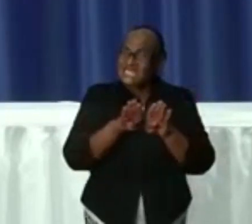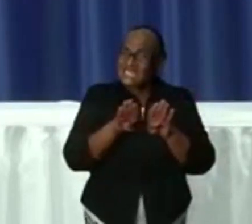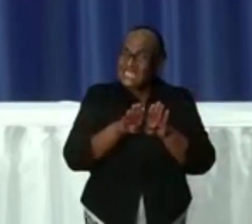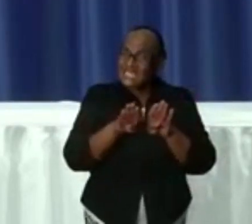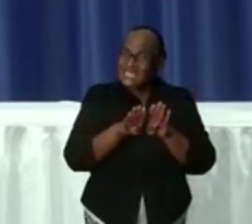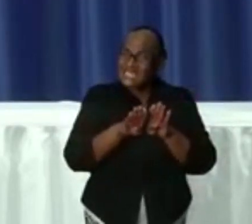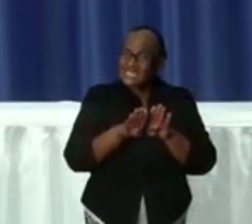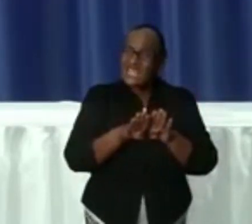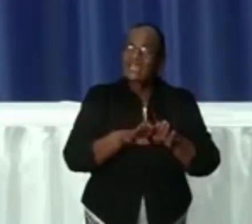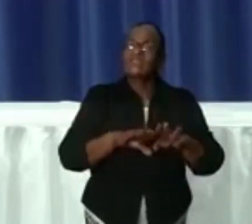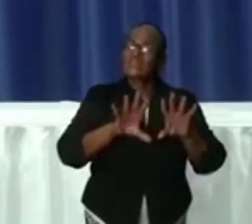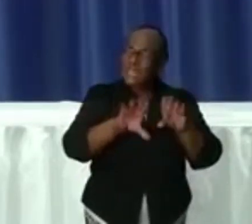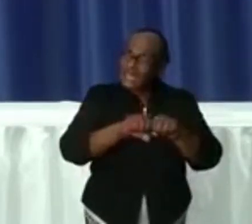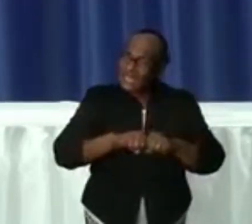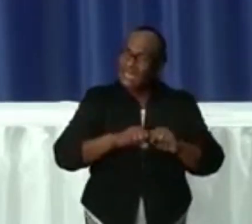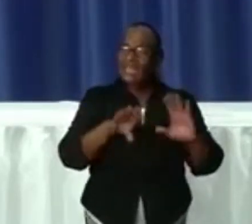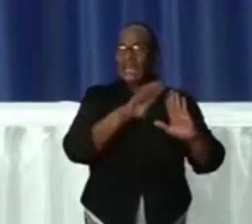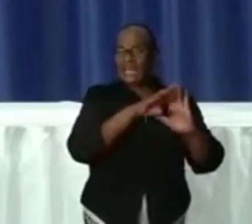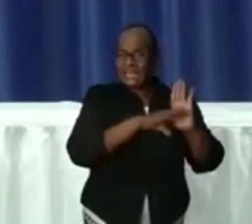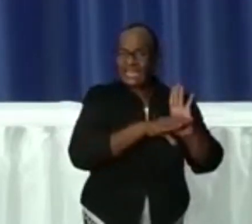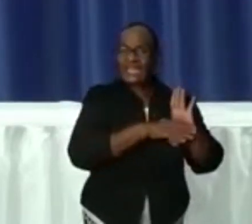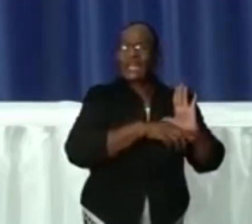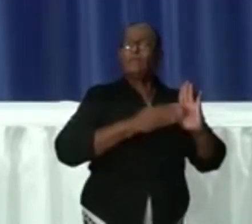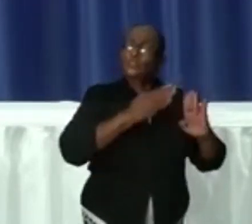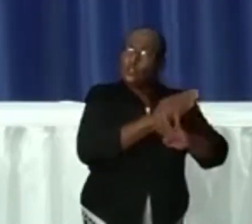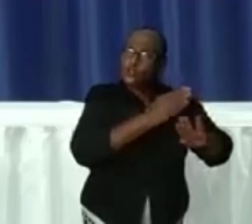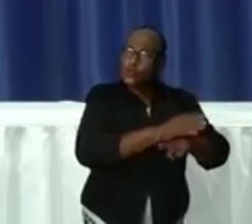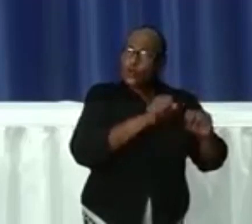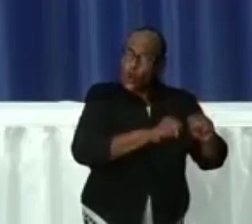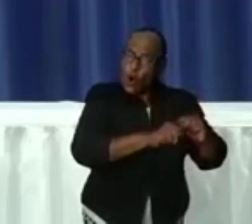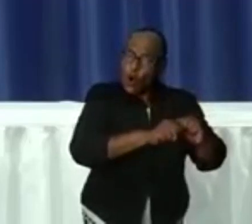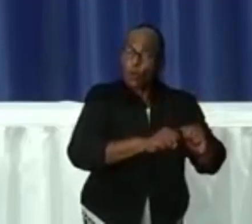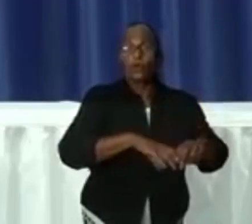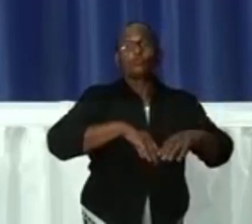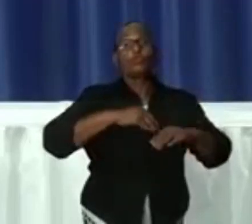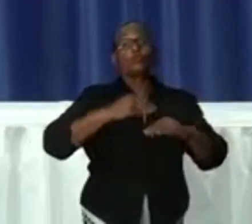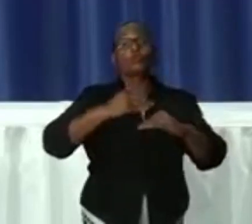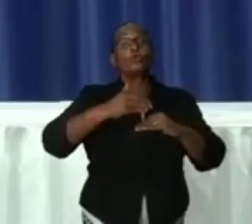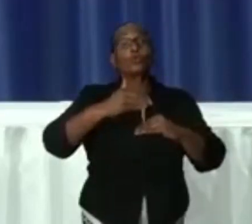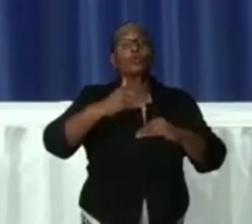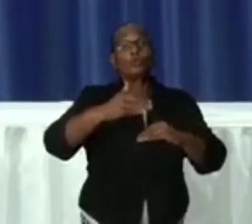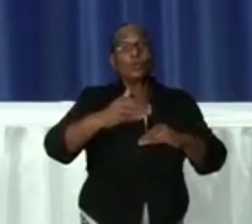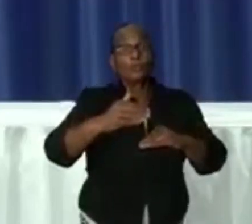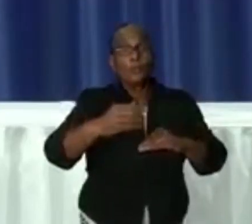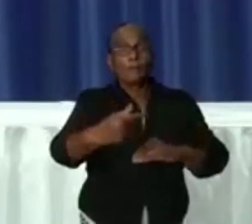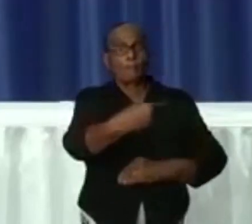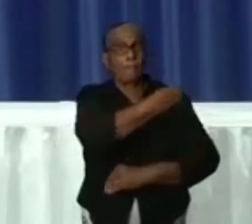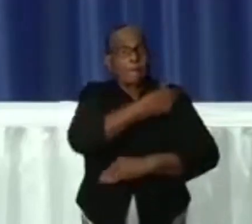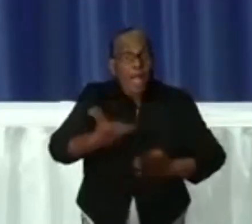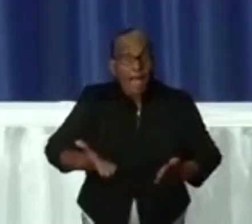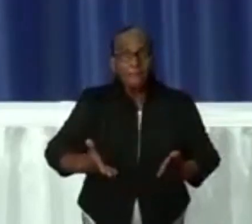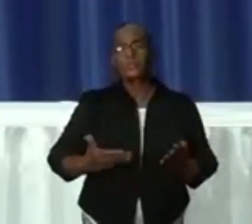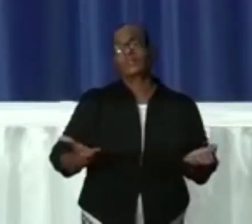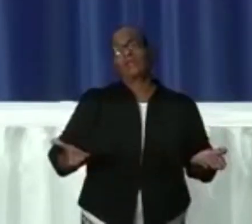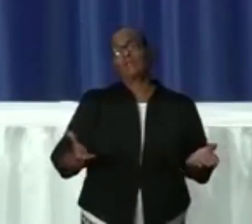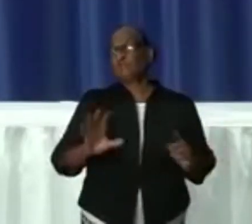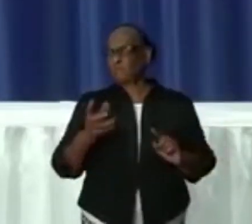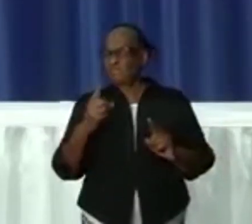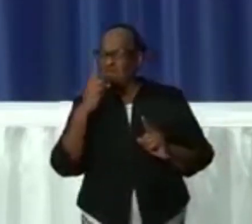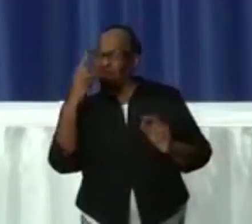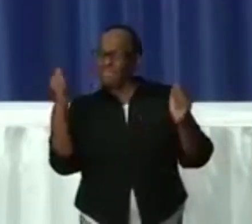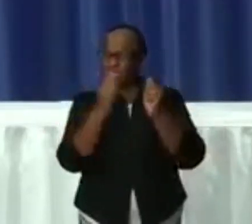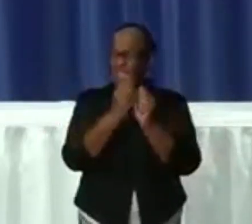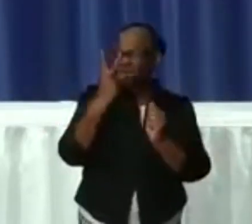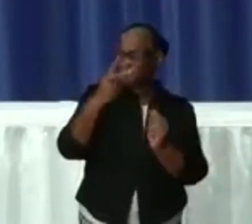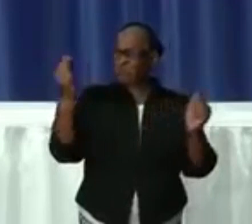strakke regels die wij continu moeten behouden totdat wij een vaccin hebben. Het kan een jaar duren, het kan 1,5 jaar, het kan